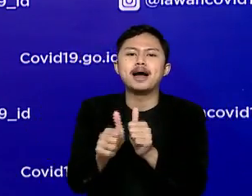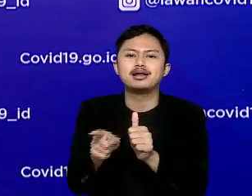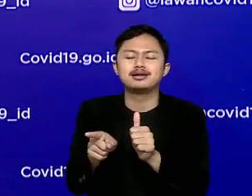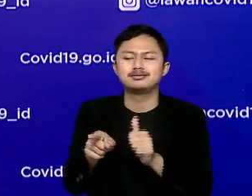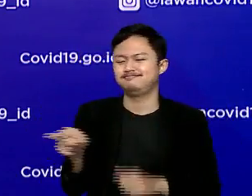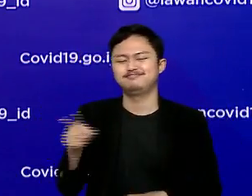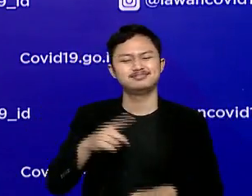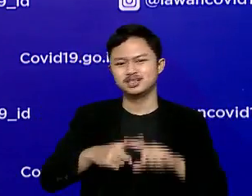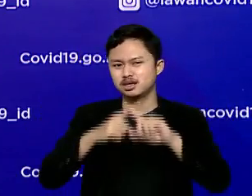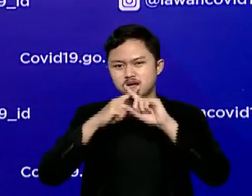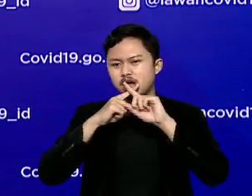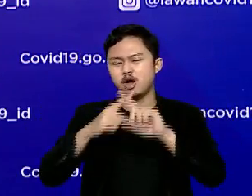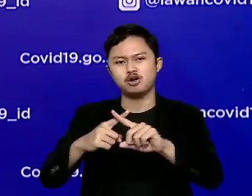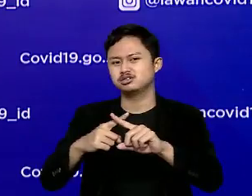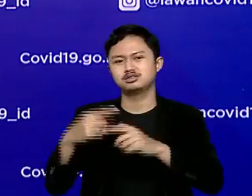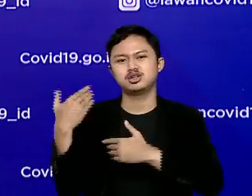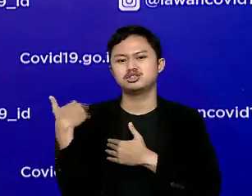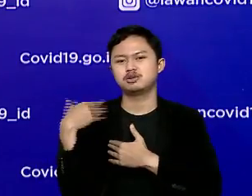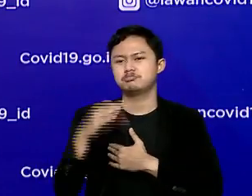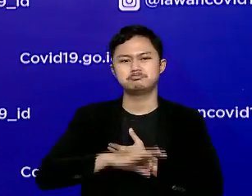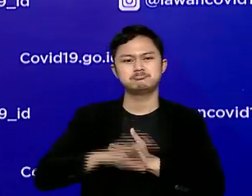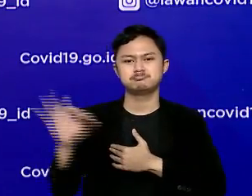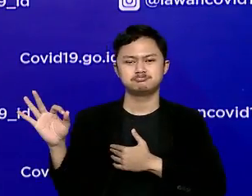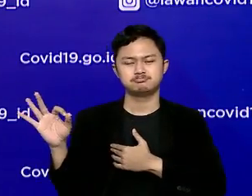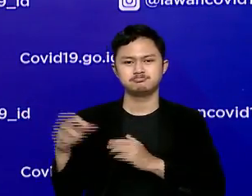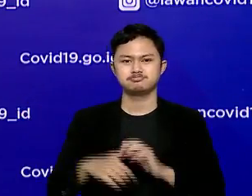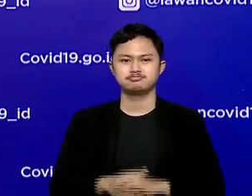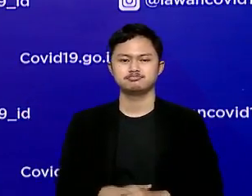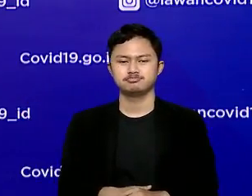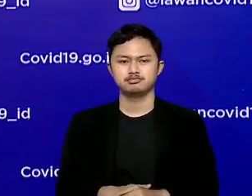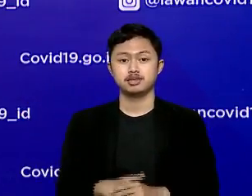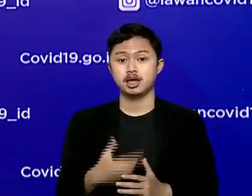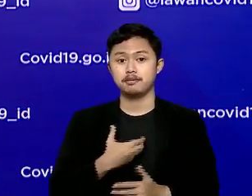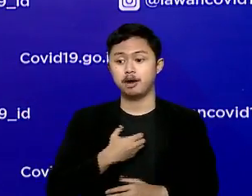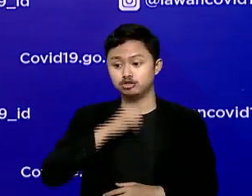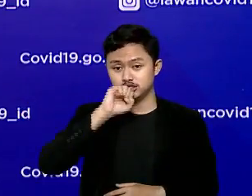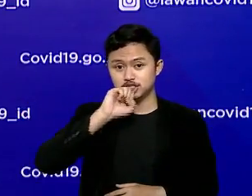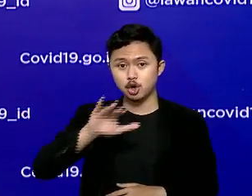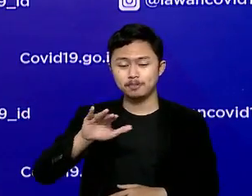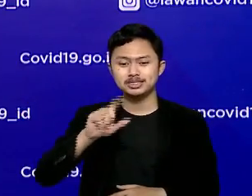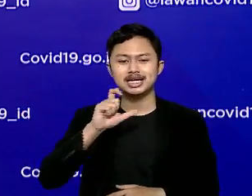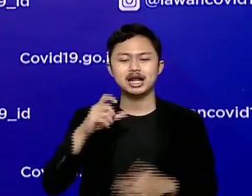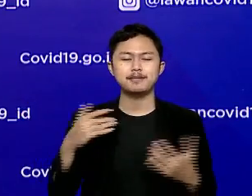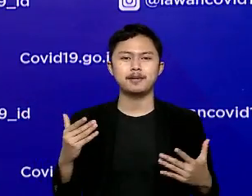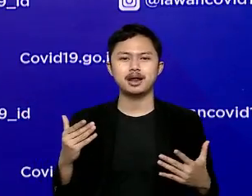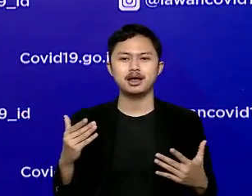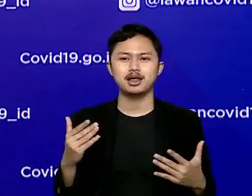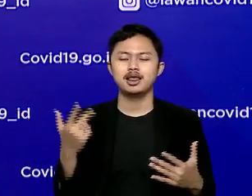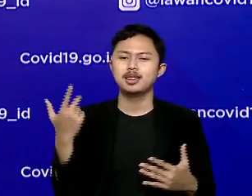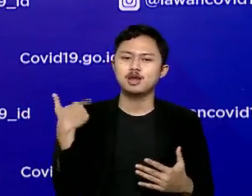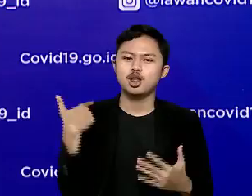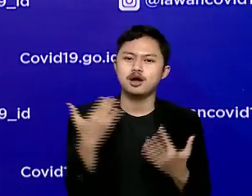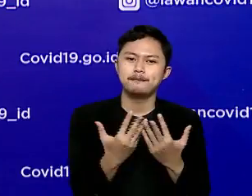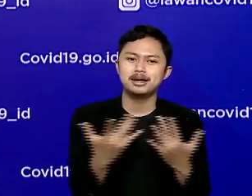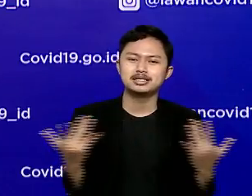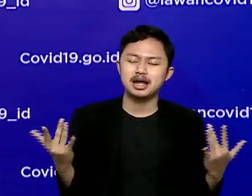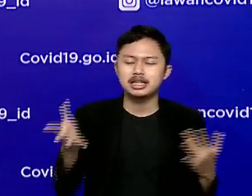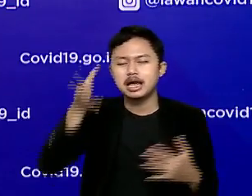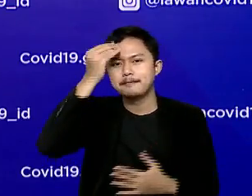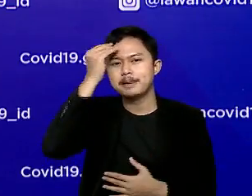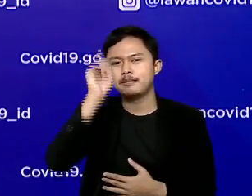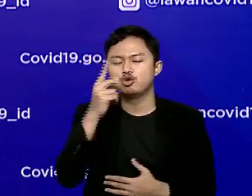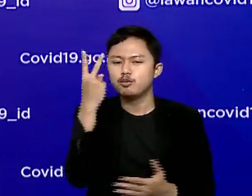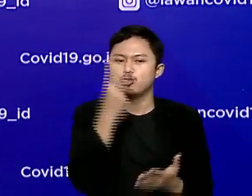yang sangat tidak bertanggung jawab. Untuk menjawab hoax tersebut, harap masyarakat mencermati